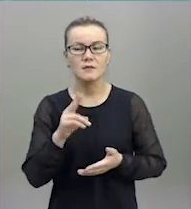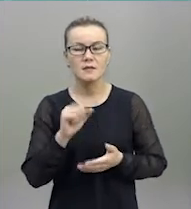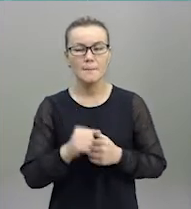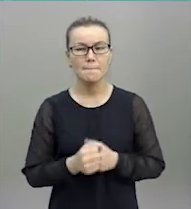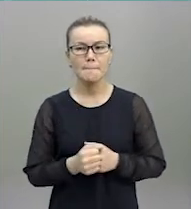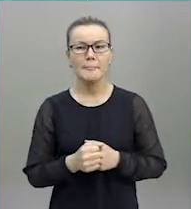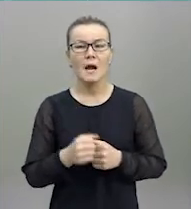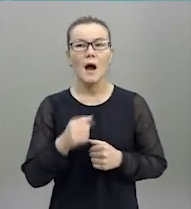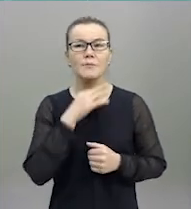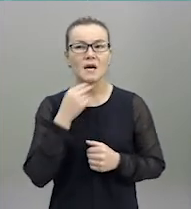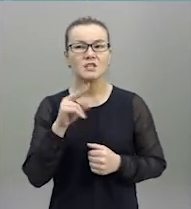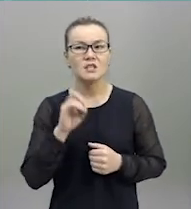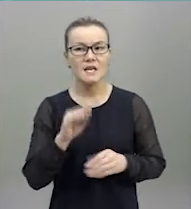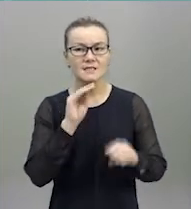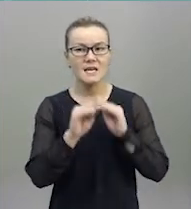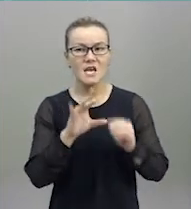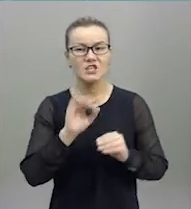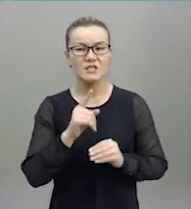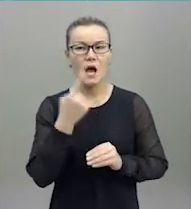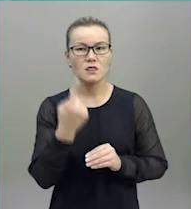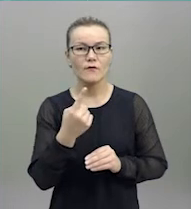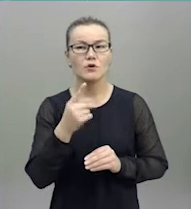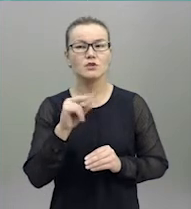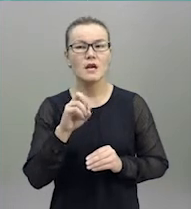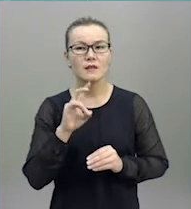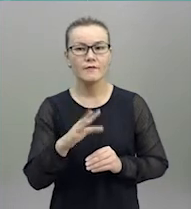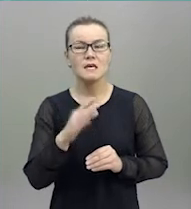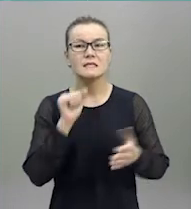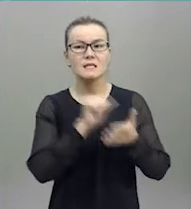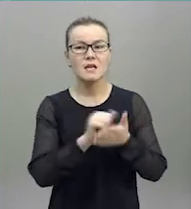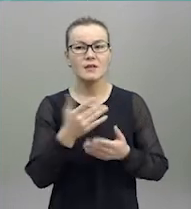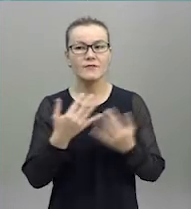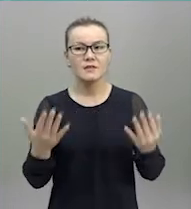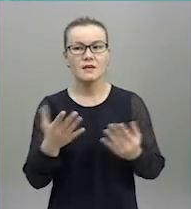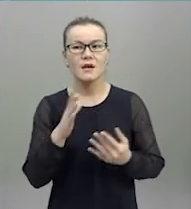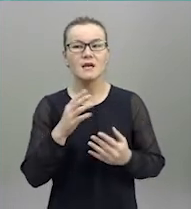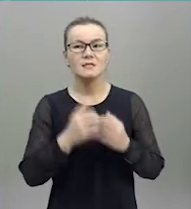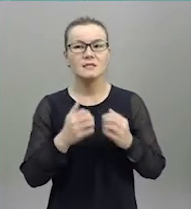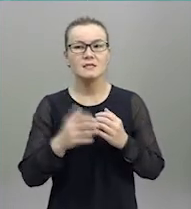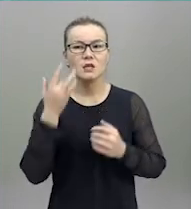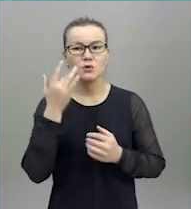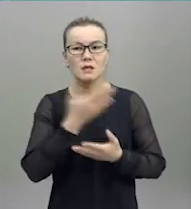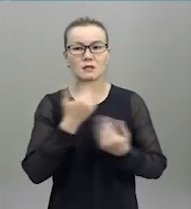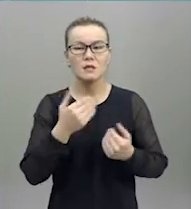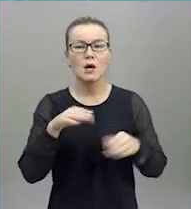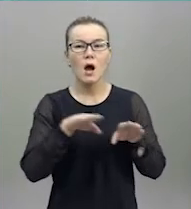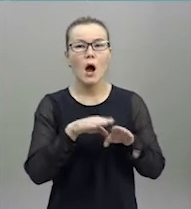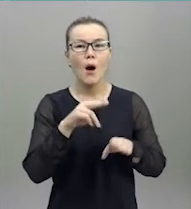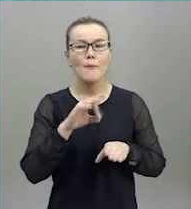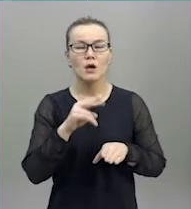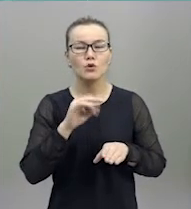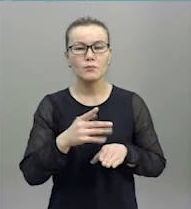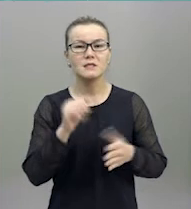стоящей за для членов стандартного вида цели которых нет подобных называют многочленом стандартного